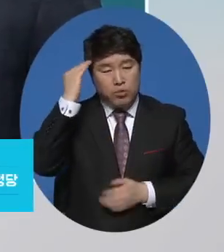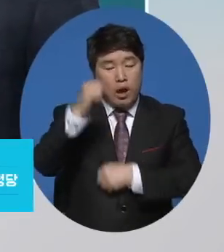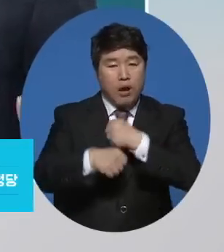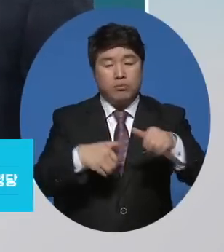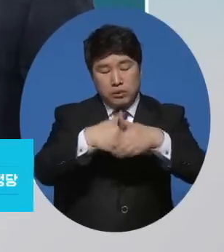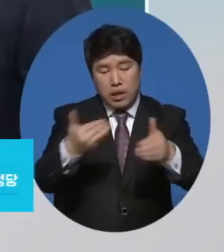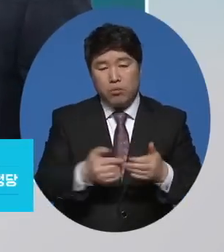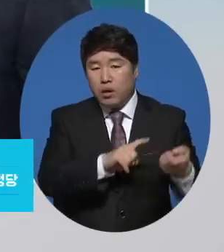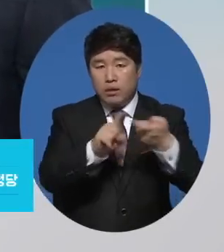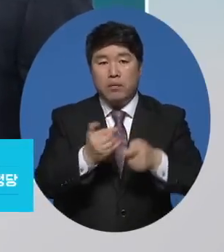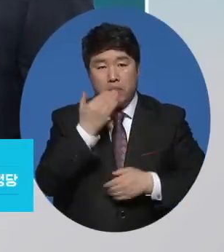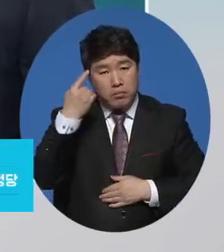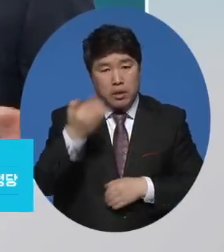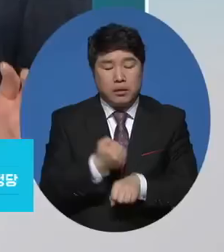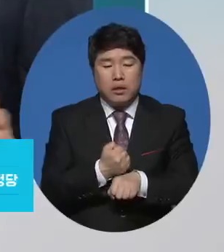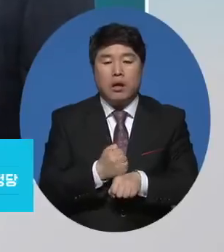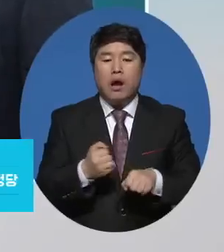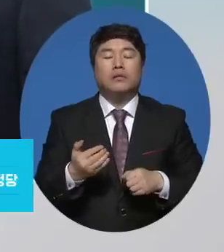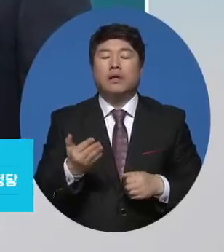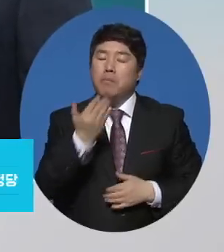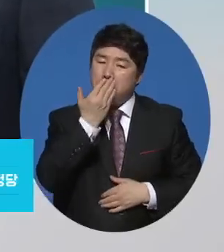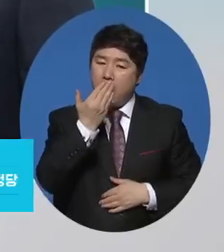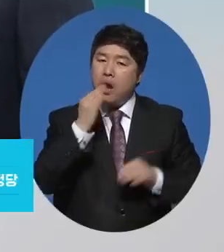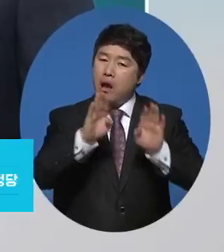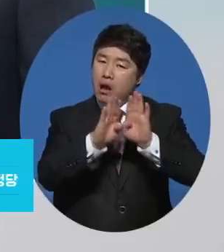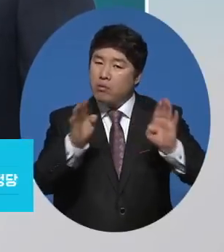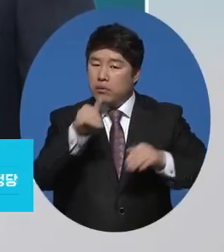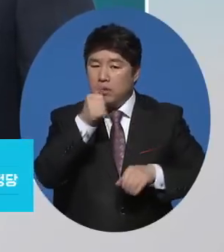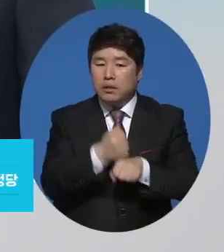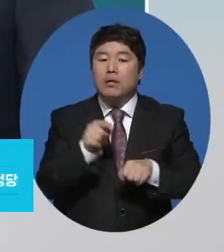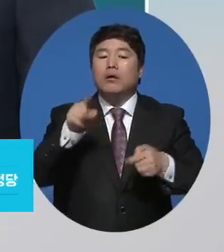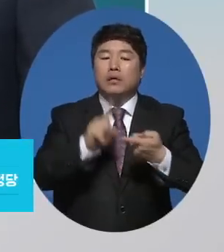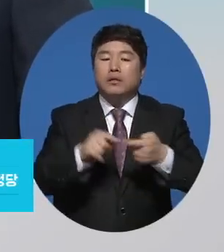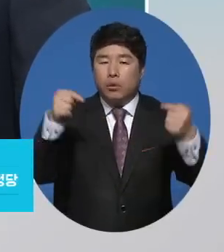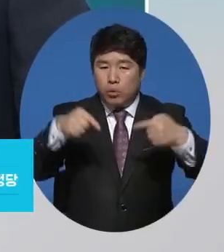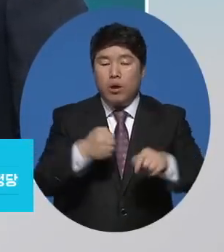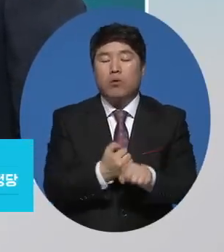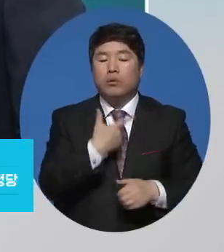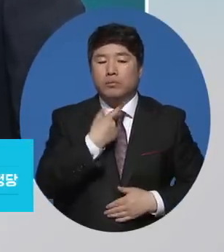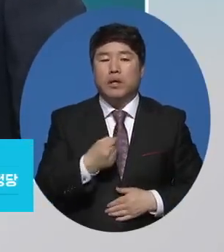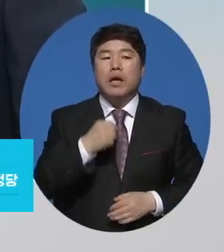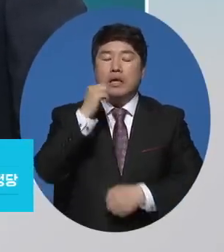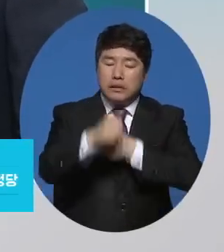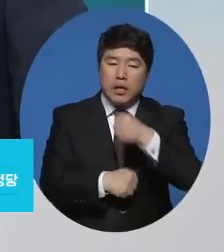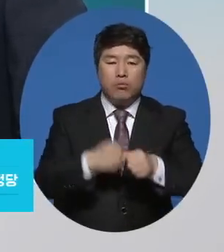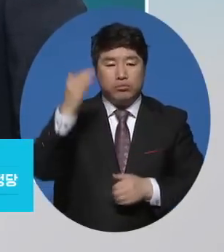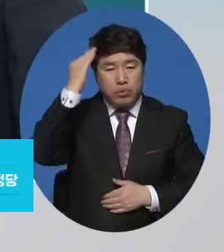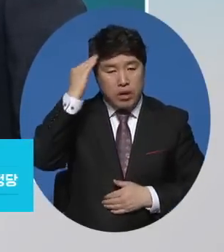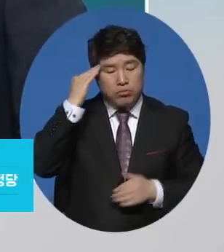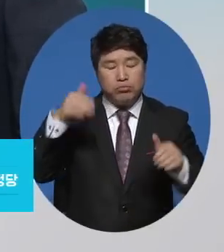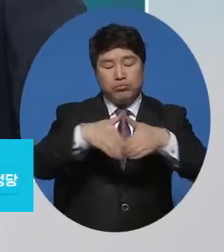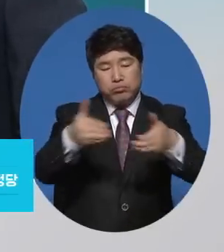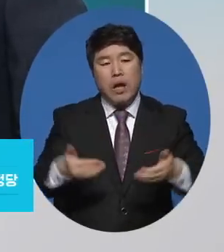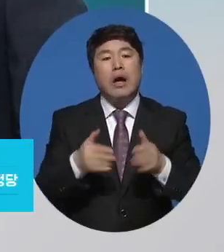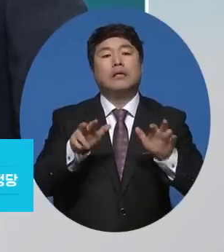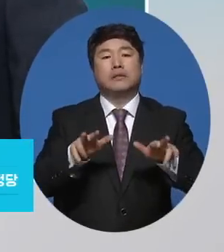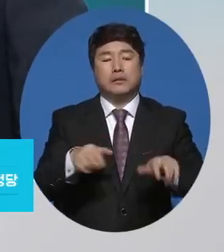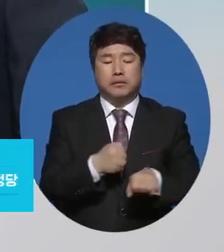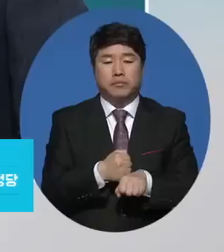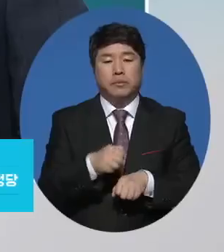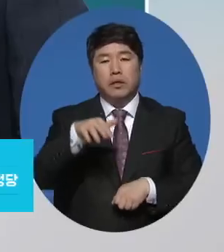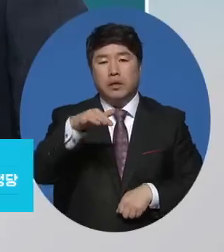가능성은 둘 다 열어놓고 있는 거는 저데 거기에 대해서 토론을 좀 하고 싶습니다 토론 자유한국당은 지금